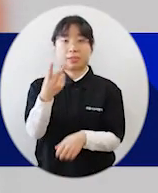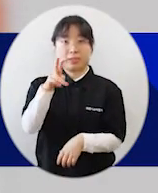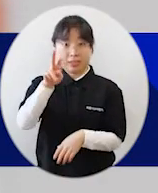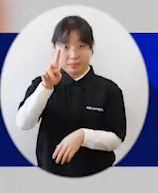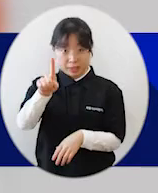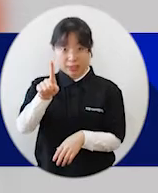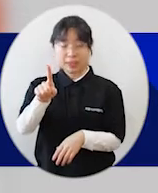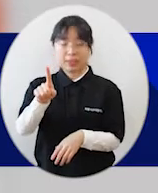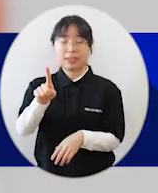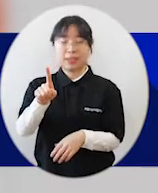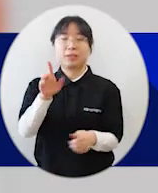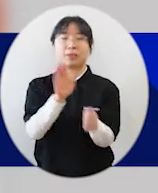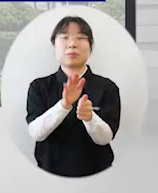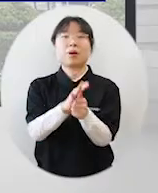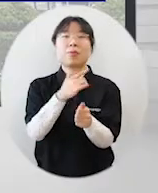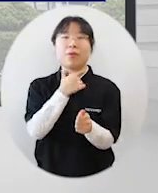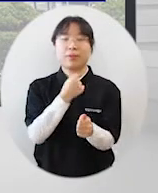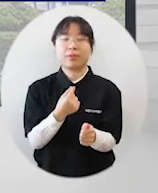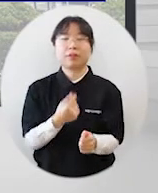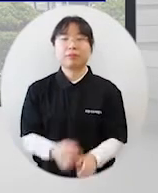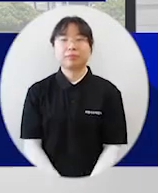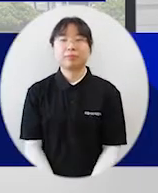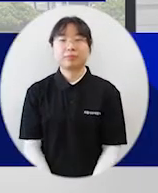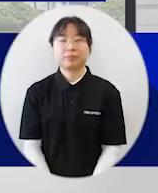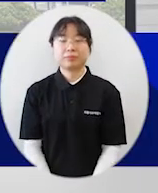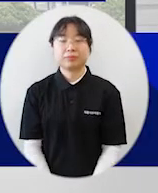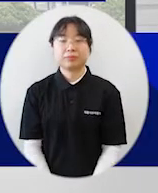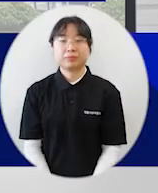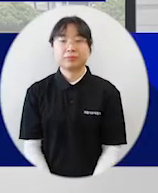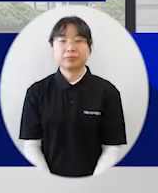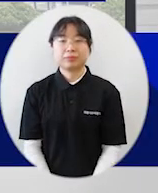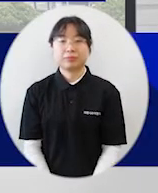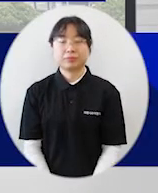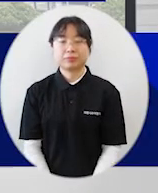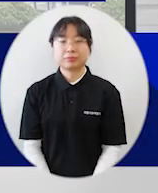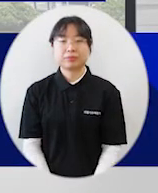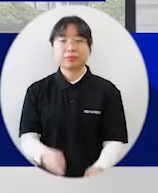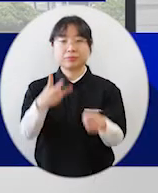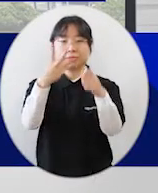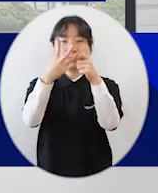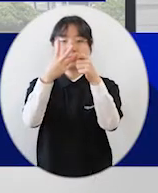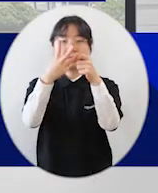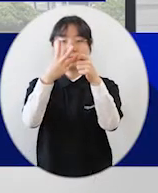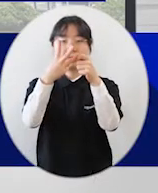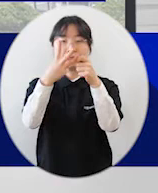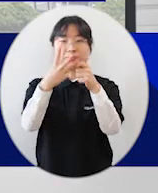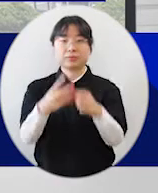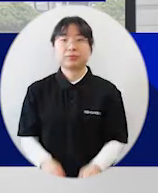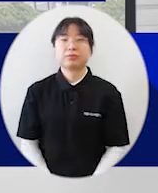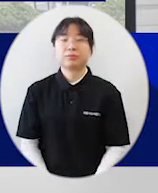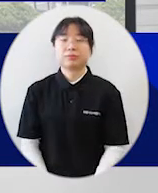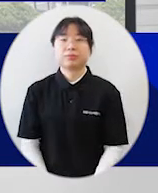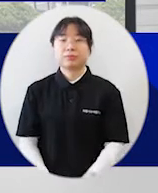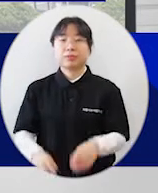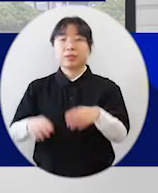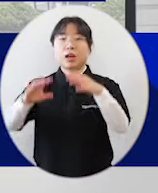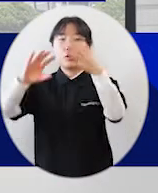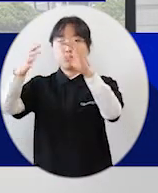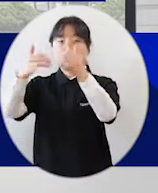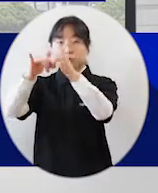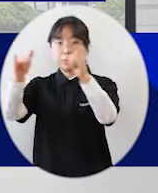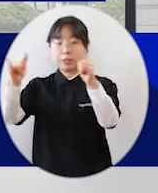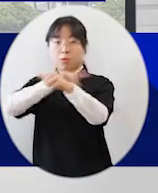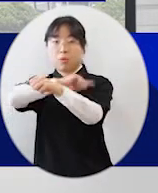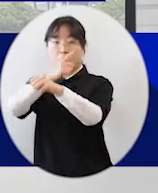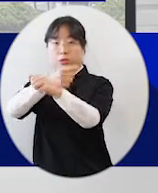이어지길 바랍니다 2020년 1 0 c 10대 뉴스 세번째는 국민권익위원회 청렴도 측정에서